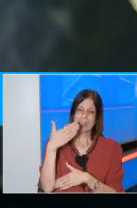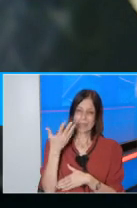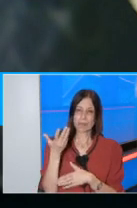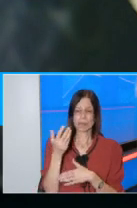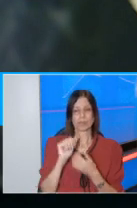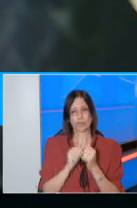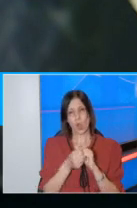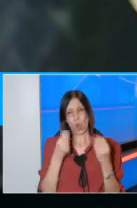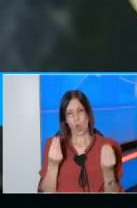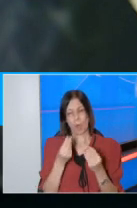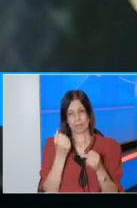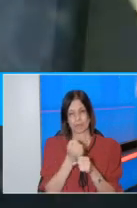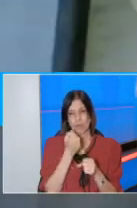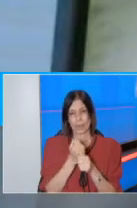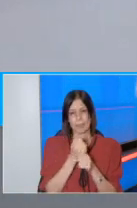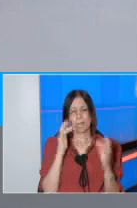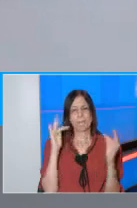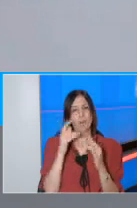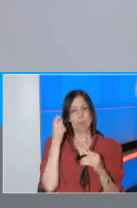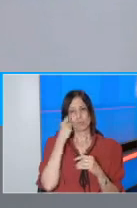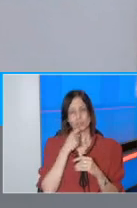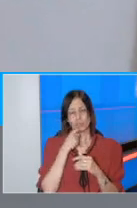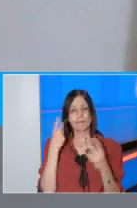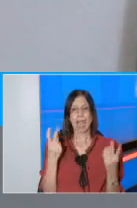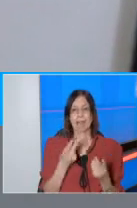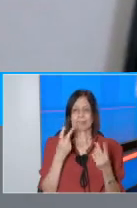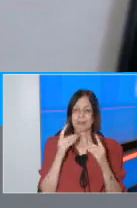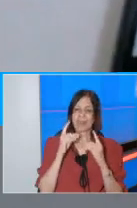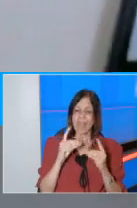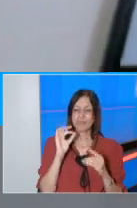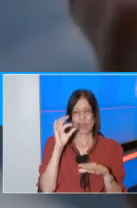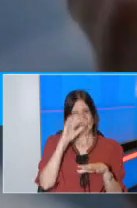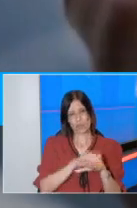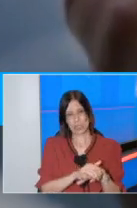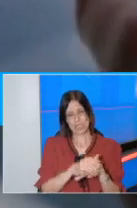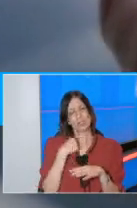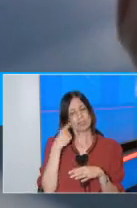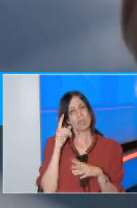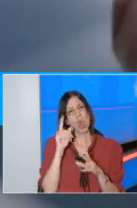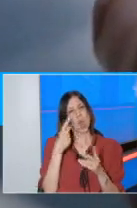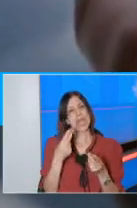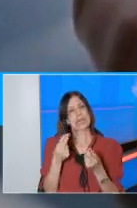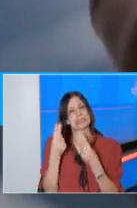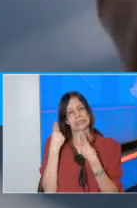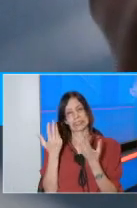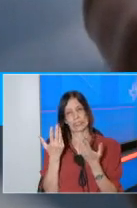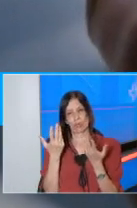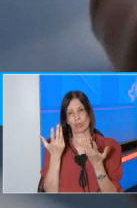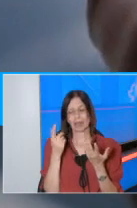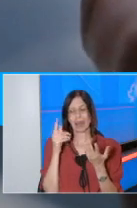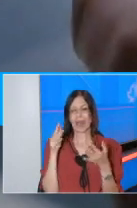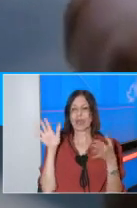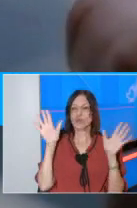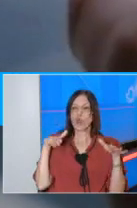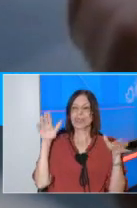גורמים שעובדים מול פושעים, כן. מחפשים דרכים כדי לתפוס אותם. אני מניח שלא יחזרו כל כך מהר ליונה